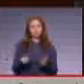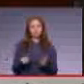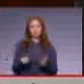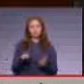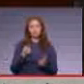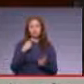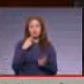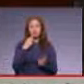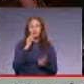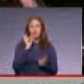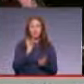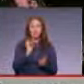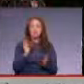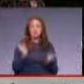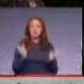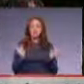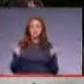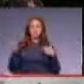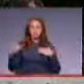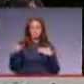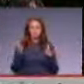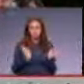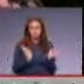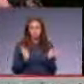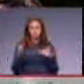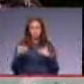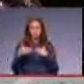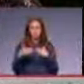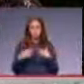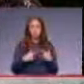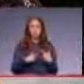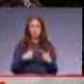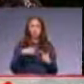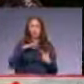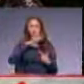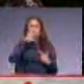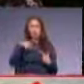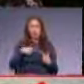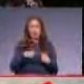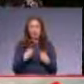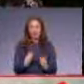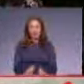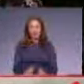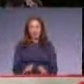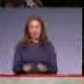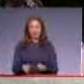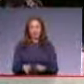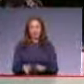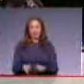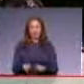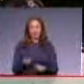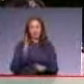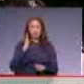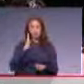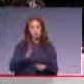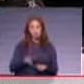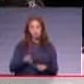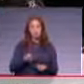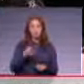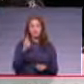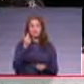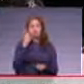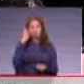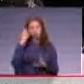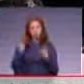صندوق الخير. في حاجة اسمها صندوق الخير في النقابة. ده ممكن يكون يحصل